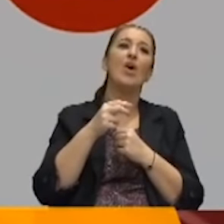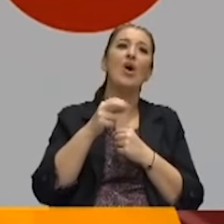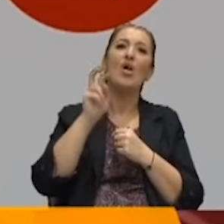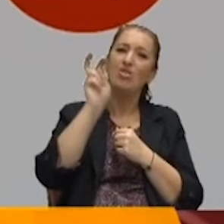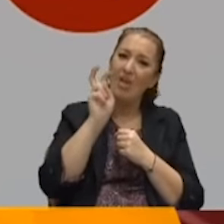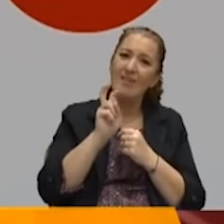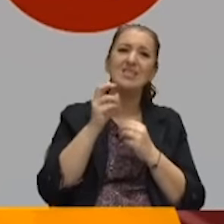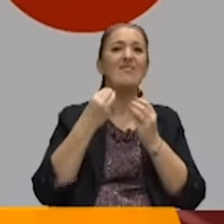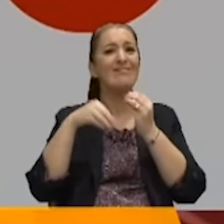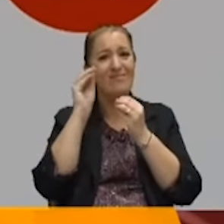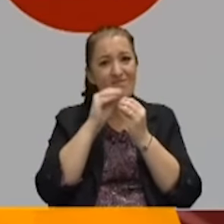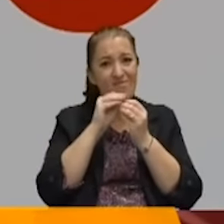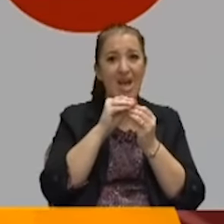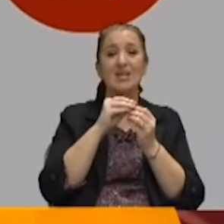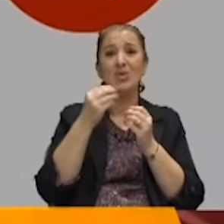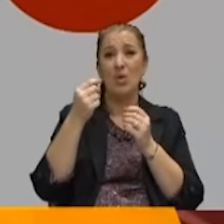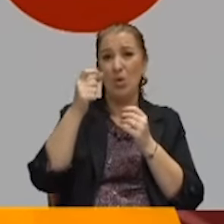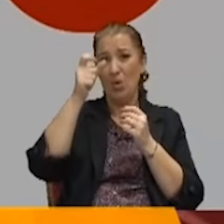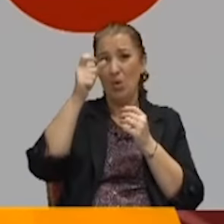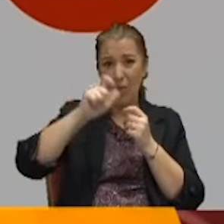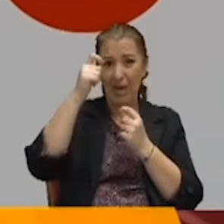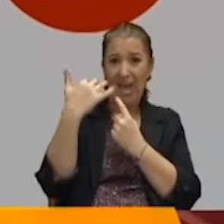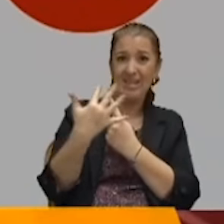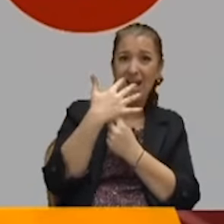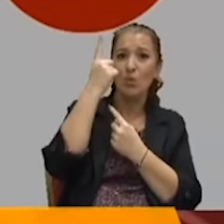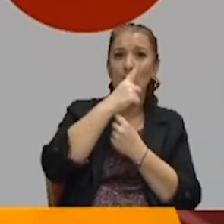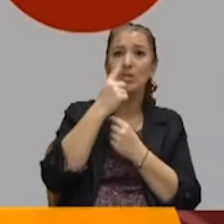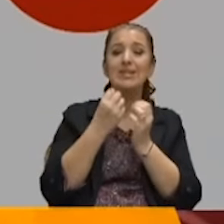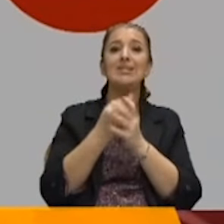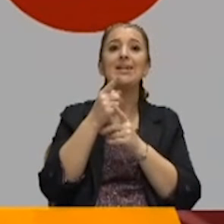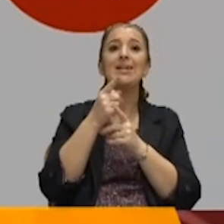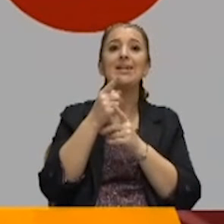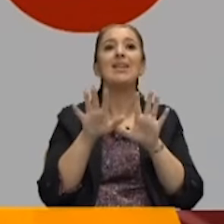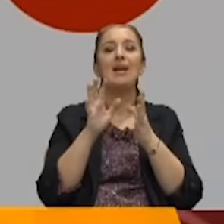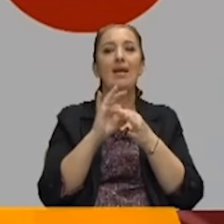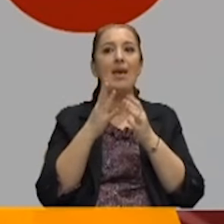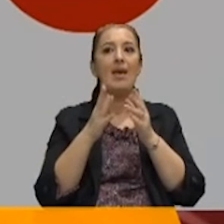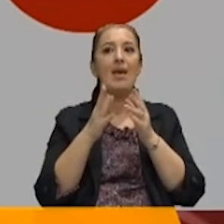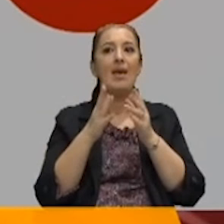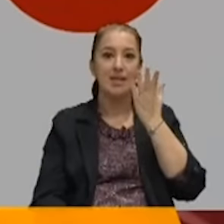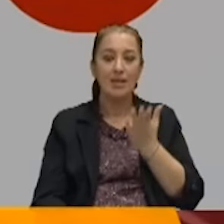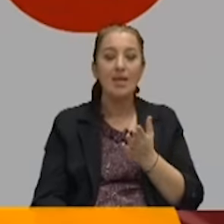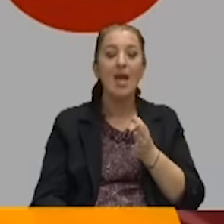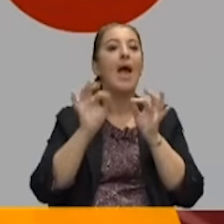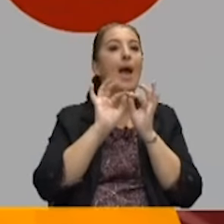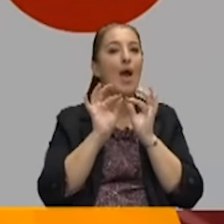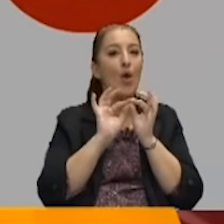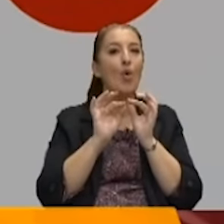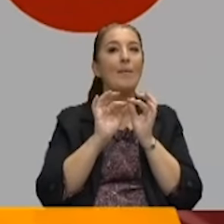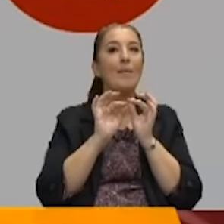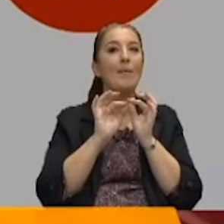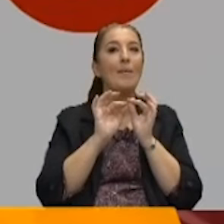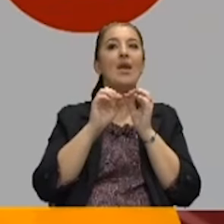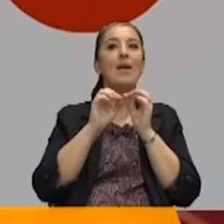faiz lobisinin ülkemize saldırmasının sonucu falan da değildir. Ne yazık ki ekonomiyi